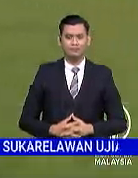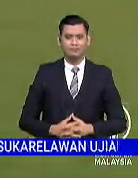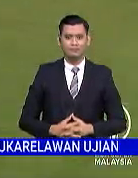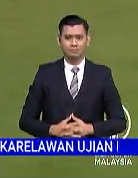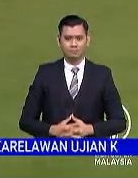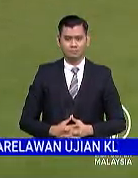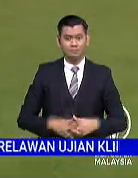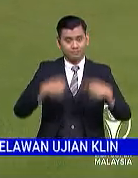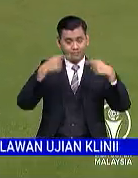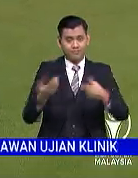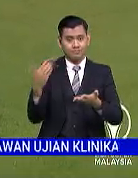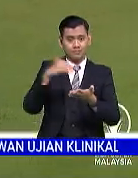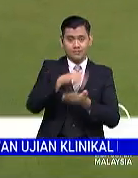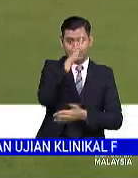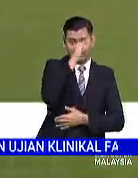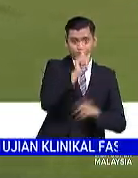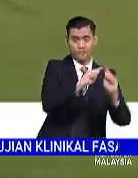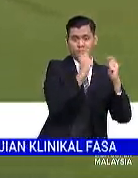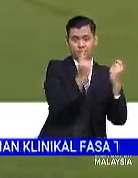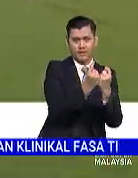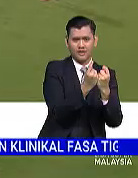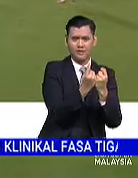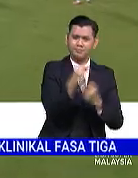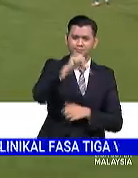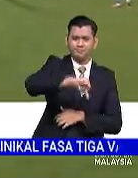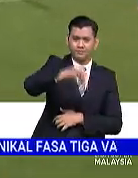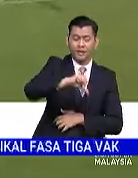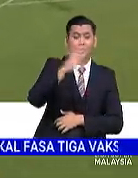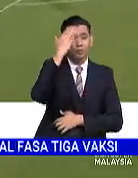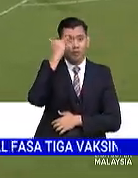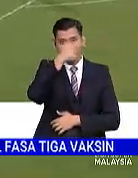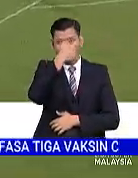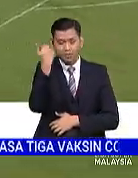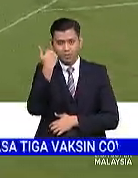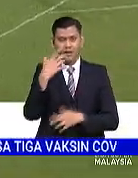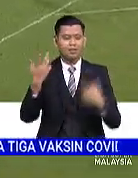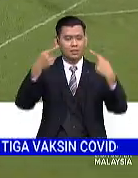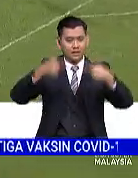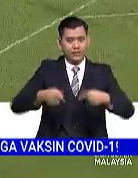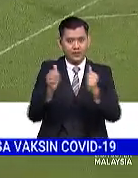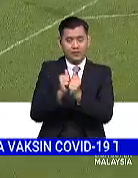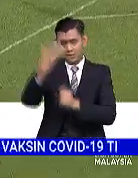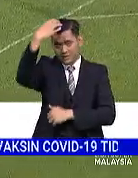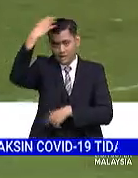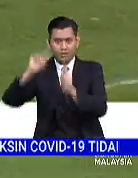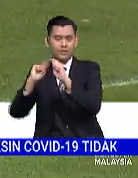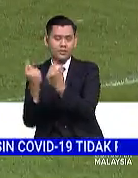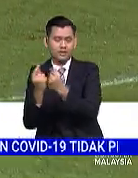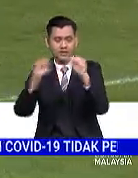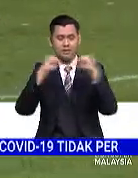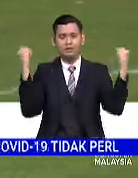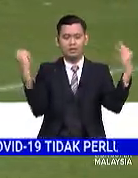Dalam satu lagi perlawanan, Melaka United FC tidak bermain di laman sendiri selepas tewas 2-3 kepada Selangor FC di Stadium Hang